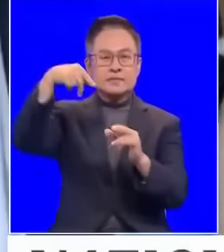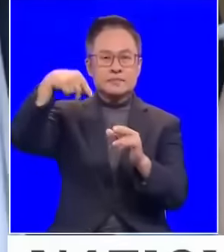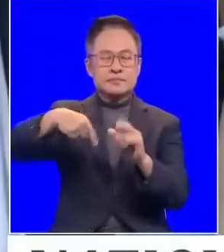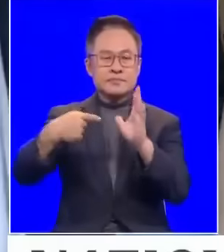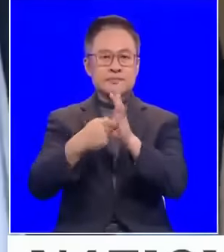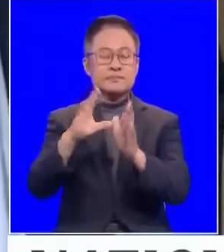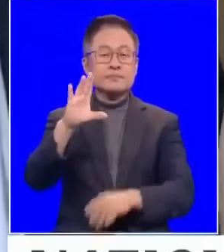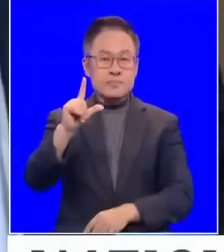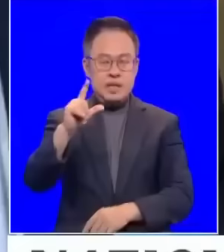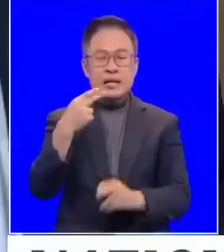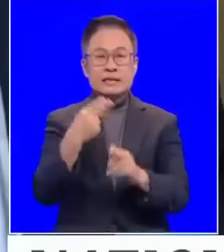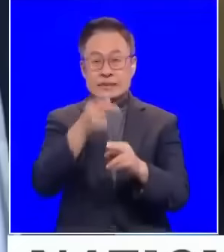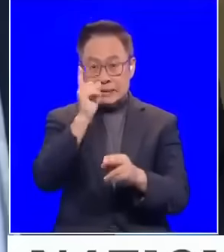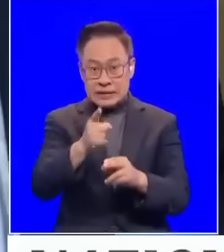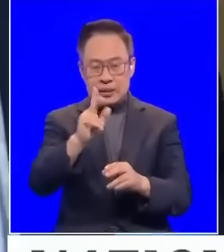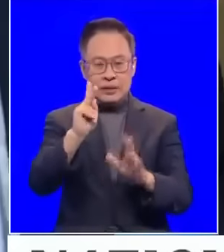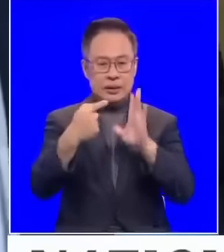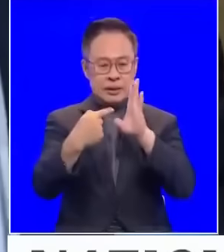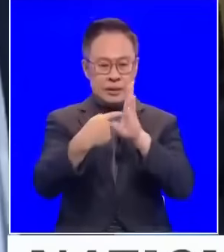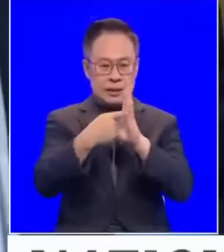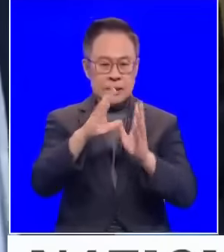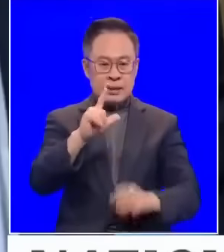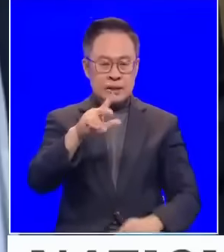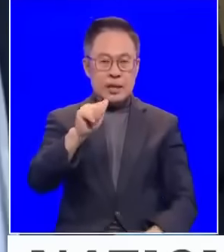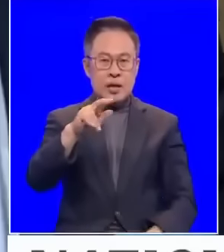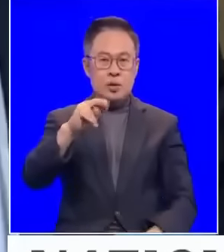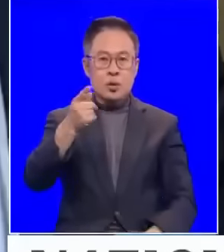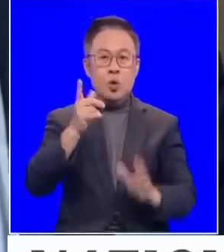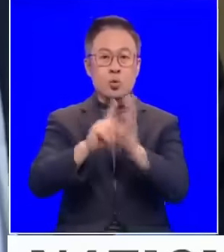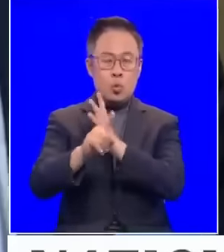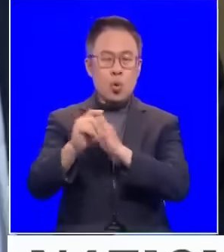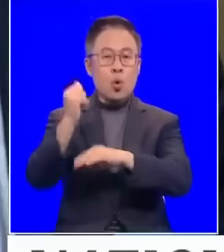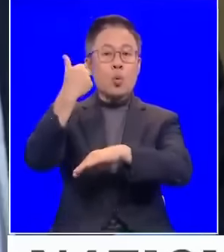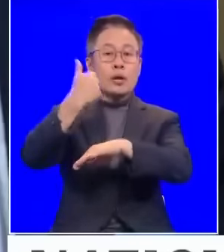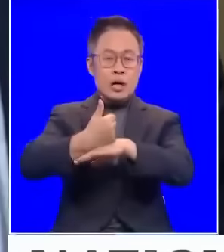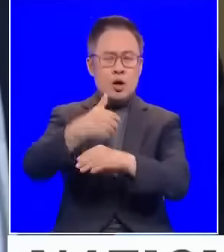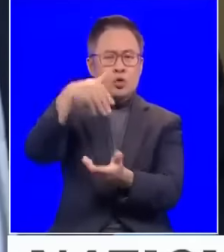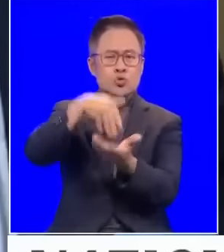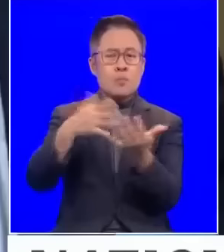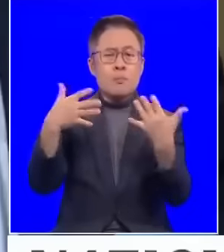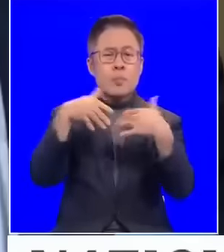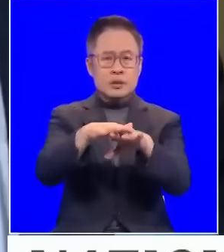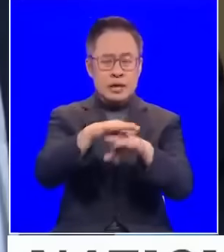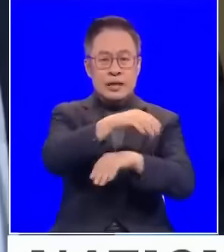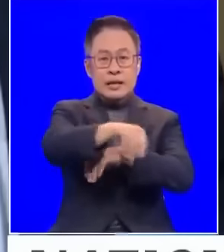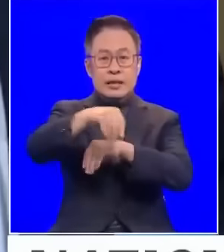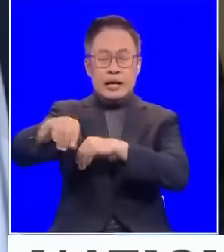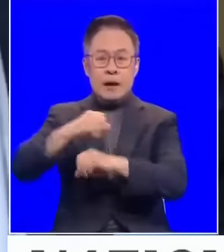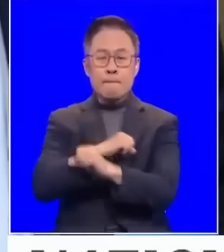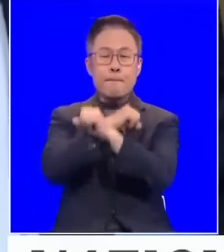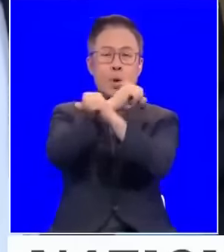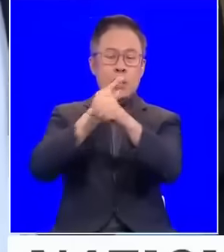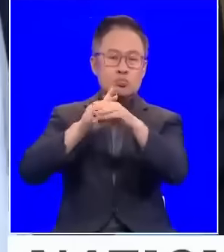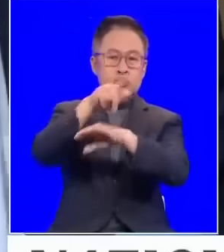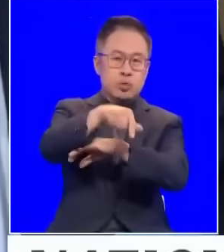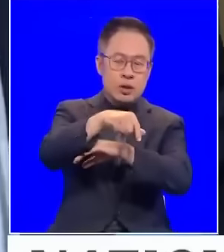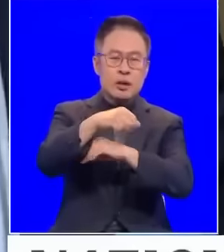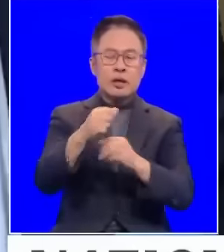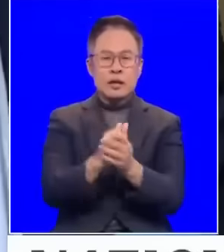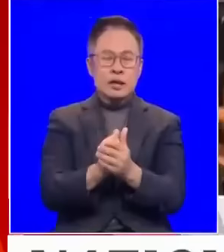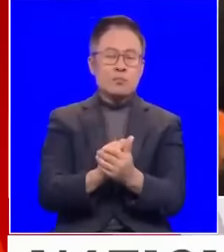คุณกฤษอานงค์สุวรรณวงศ์ค่ะประธานอำนวยการศูนย์ประสานงานส่งเสริมเครือข่ายออนไลน์และศูนย์ข่าว